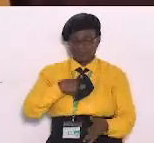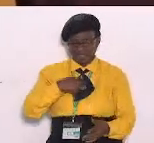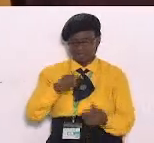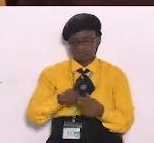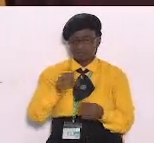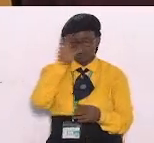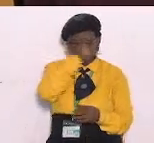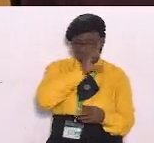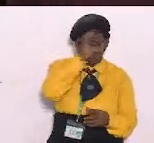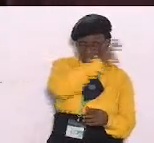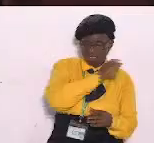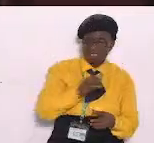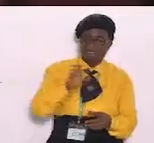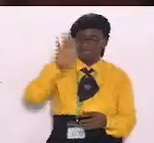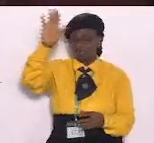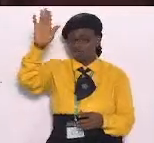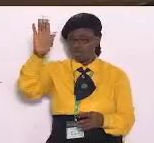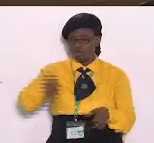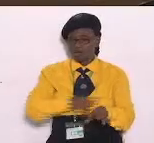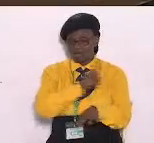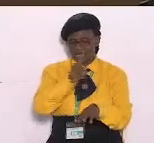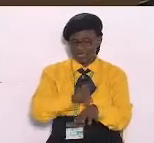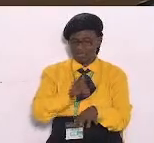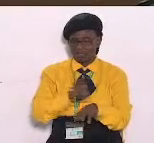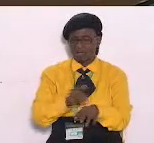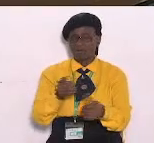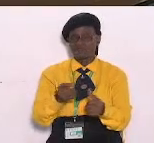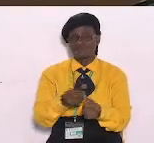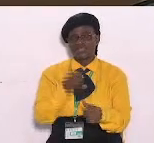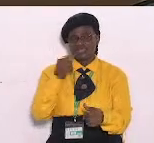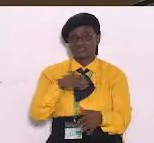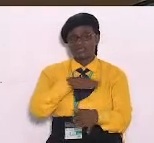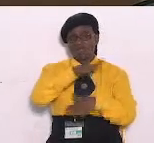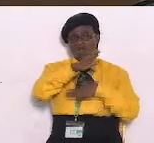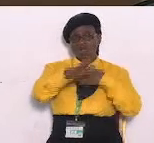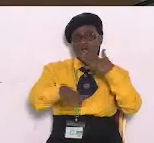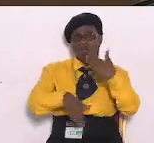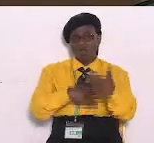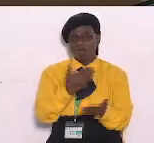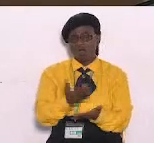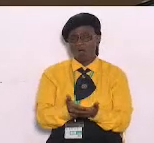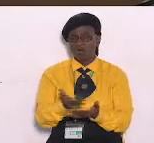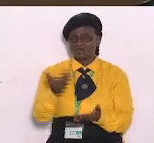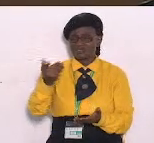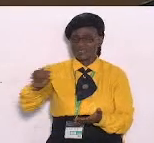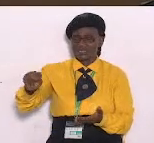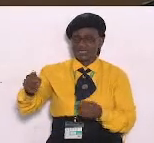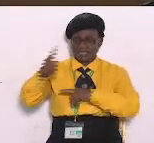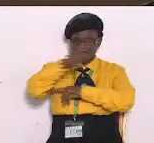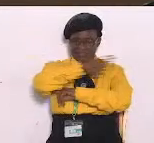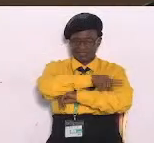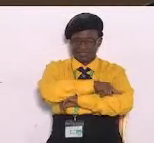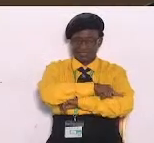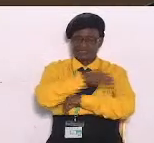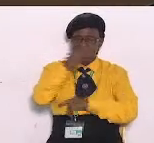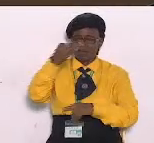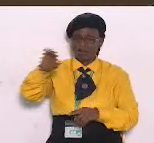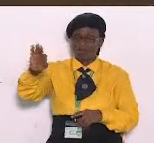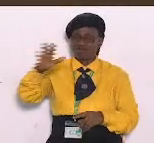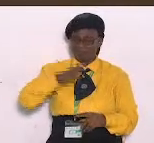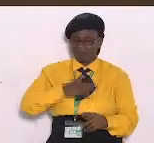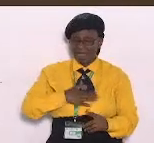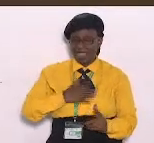père aide-moi à chercher premièrement ton royaume tous les jours de